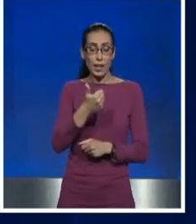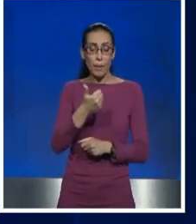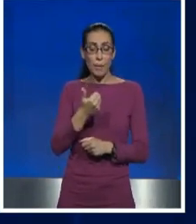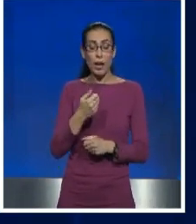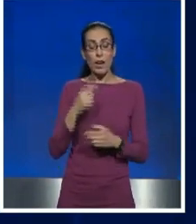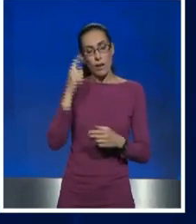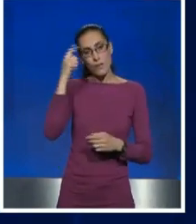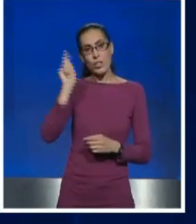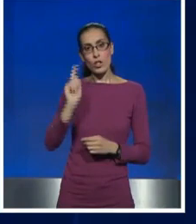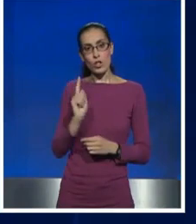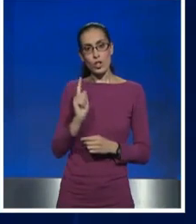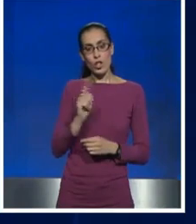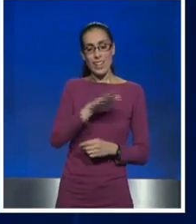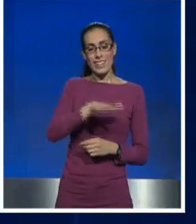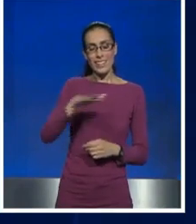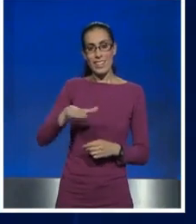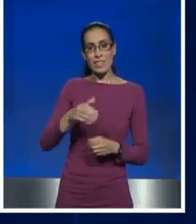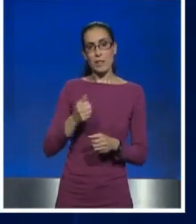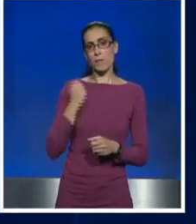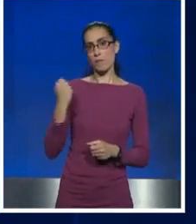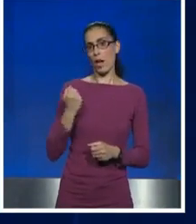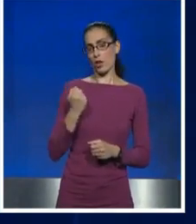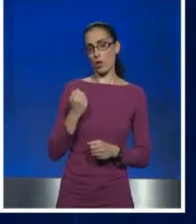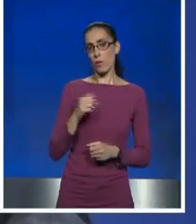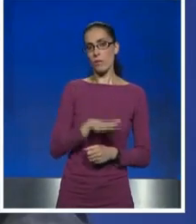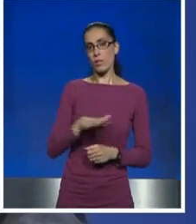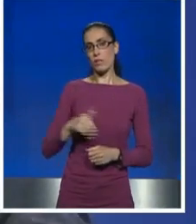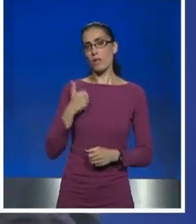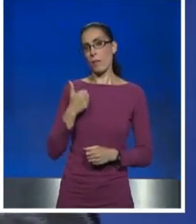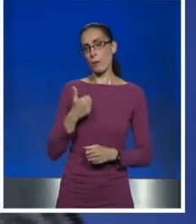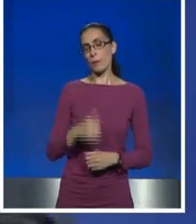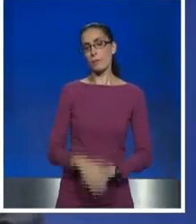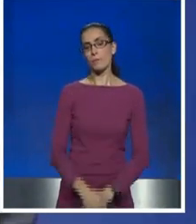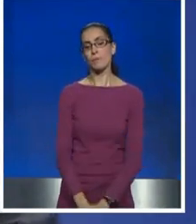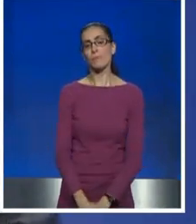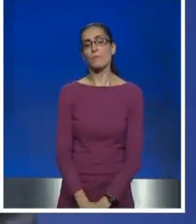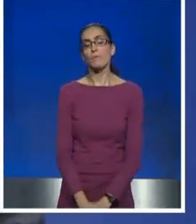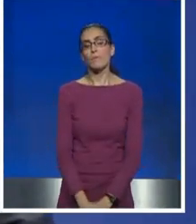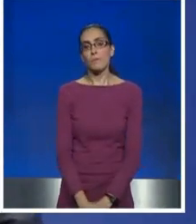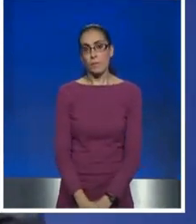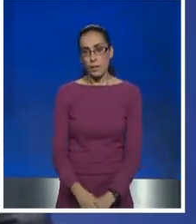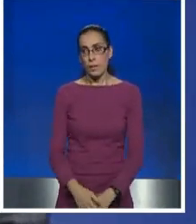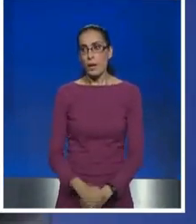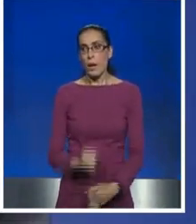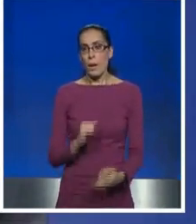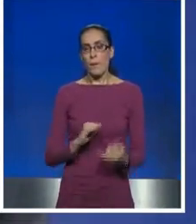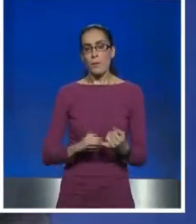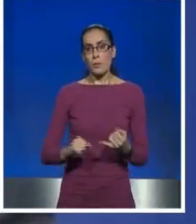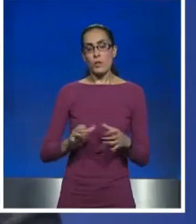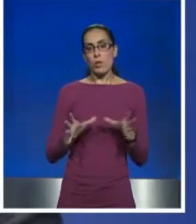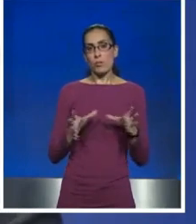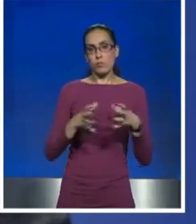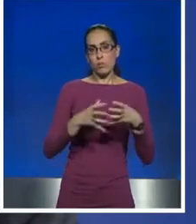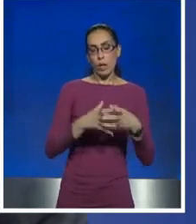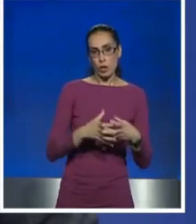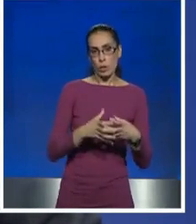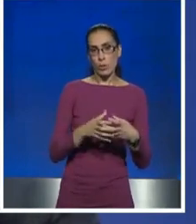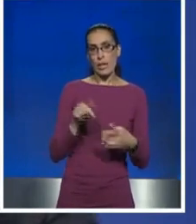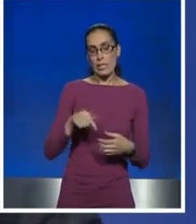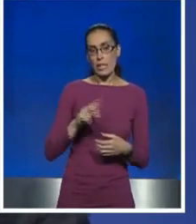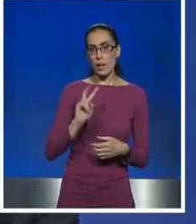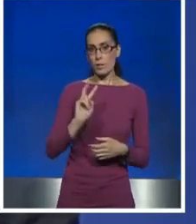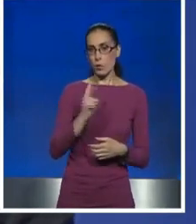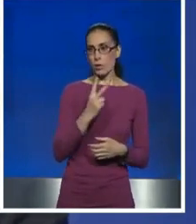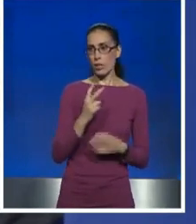poplu b'saħħtu u sikur. Grazie ħafna, bekk spiċċa l-ewwel round, sa se nkun qed nitlob qed induru